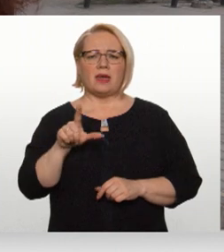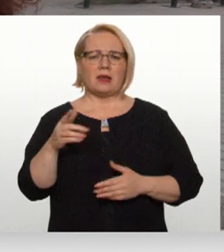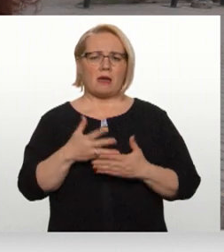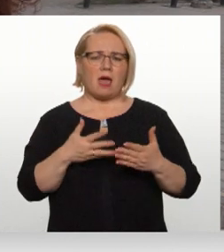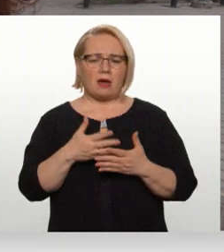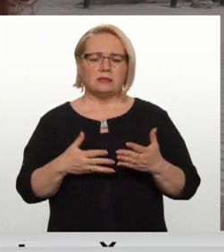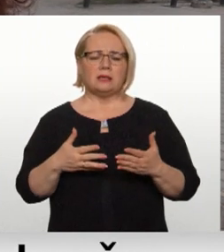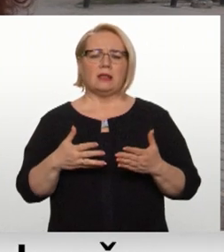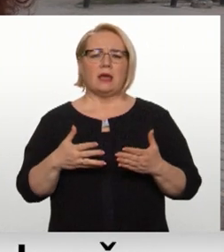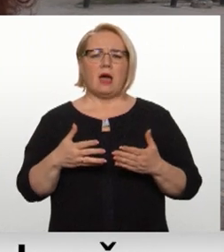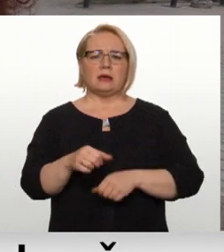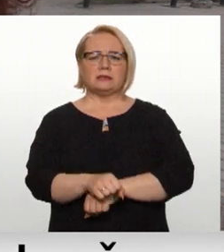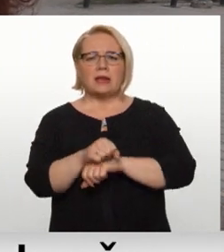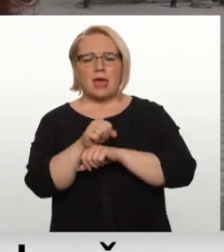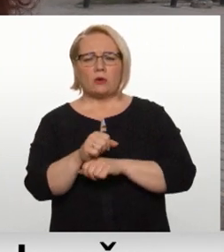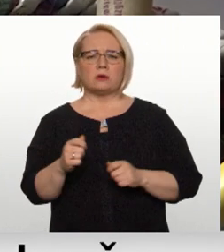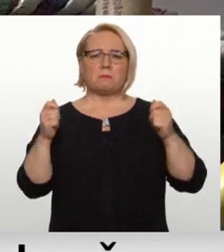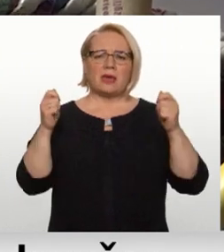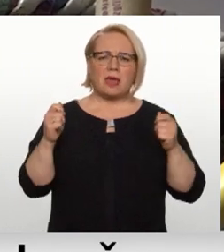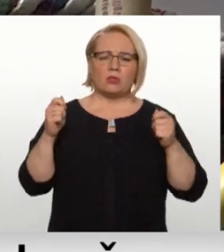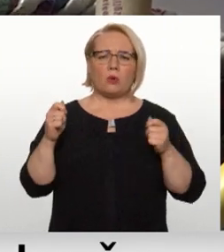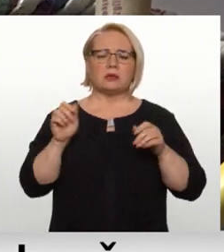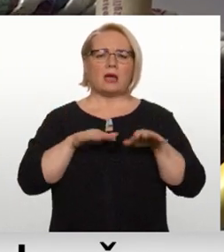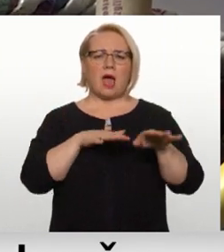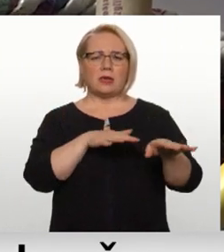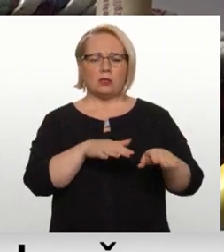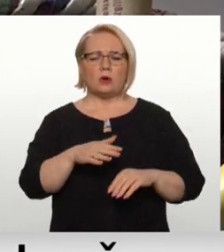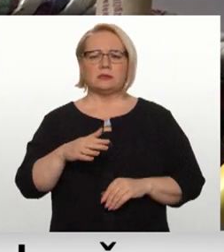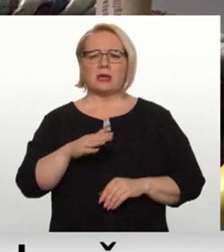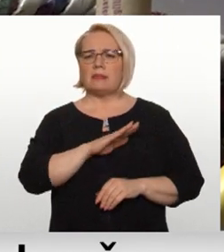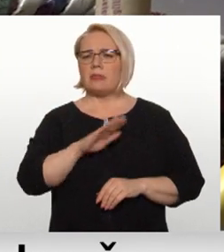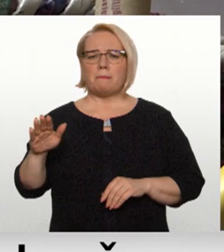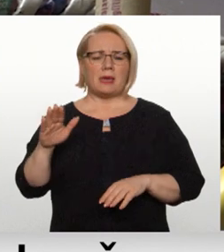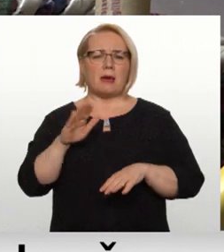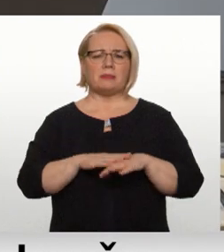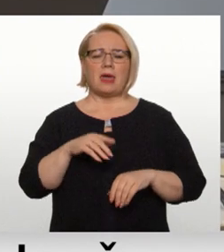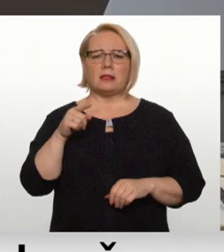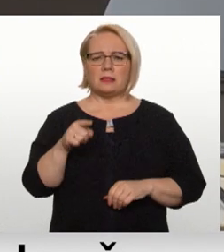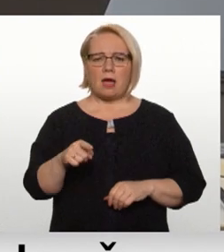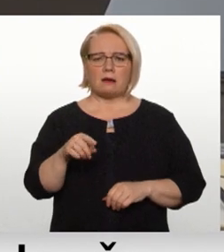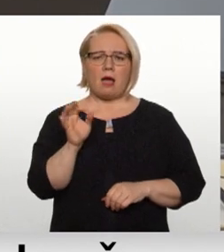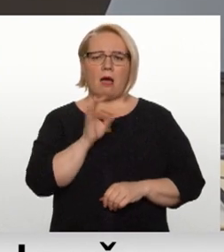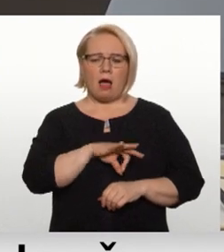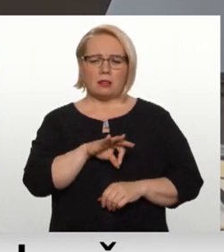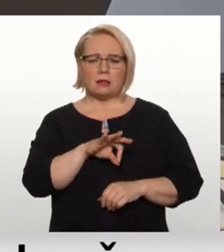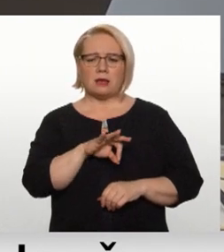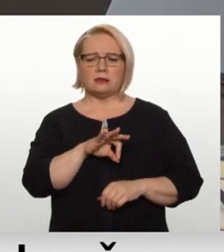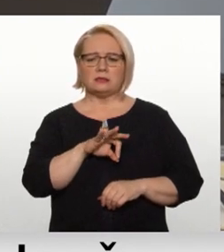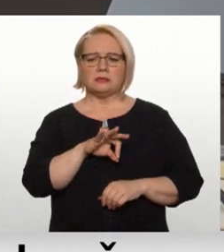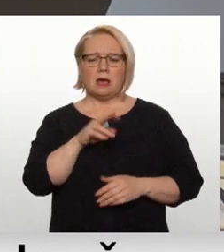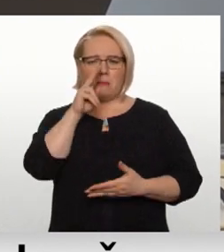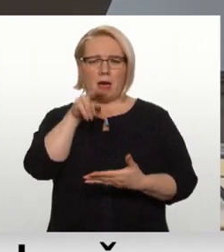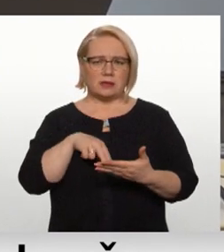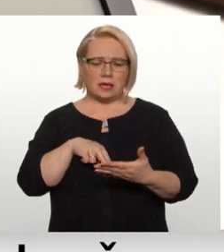vairs streikos, piketos, gājienos. Nebijām dēļ tā, ka algas vai